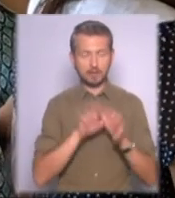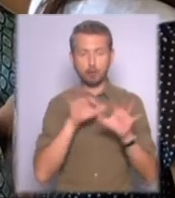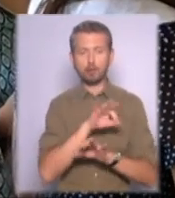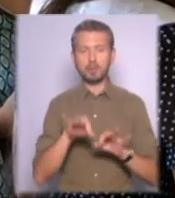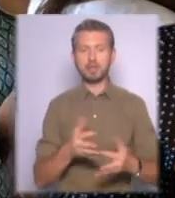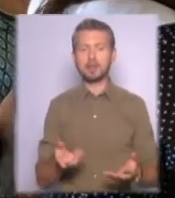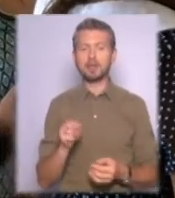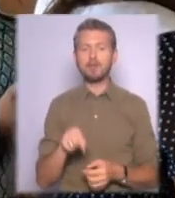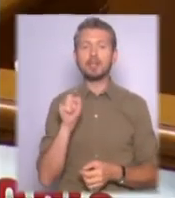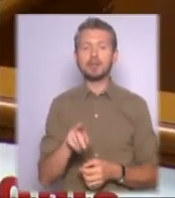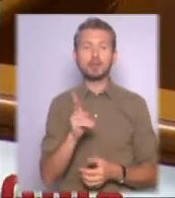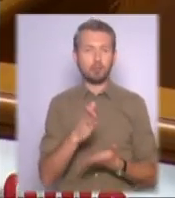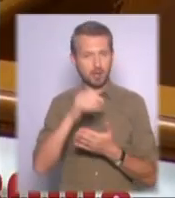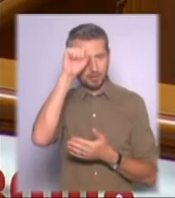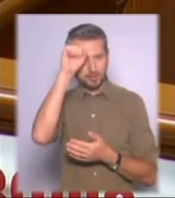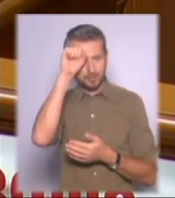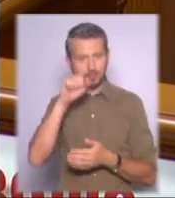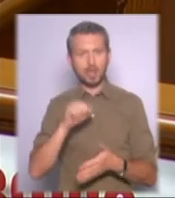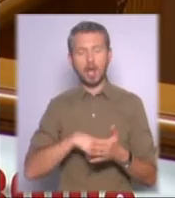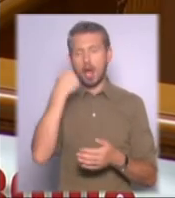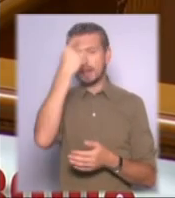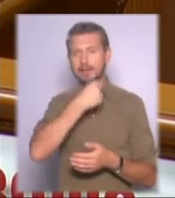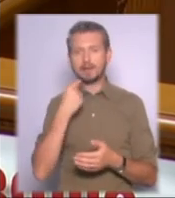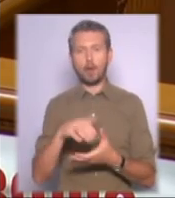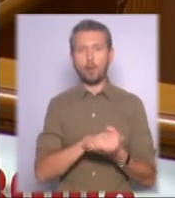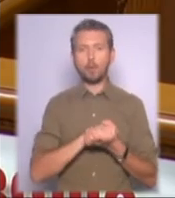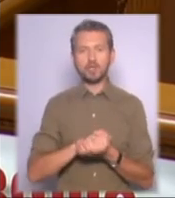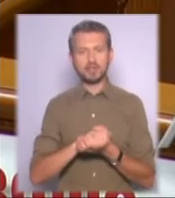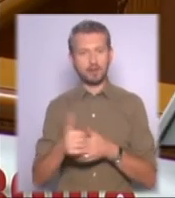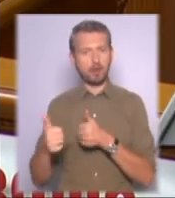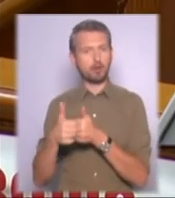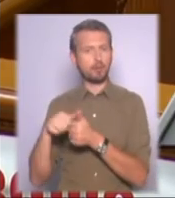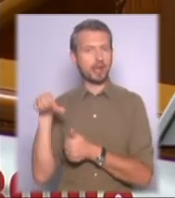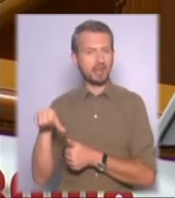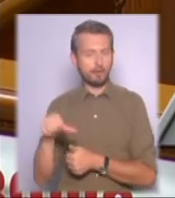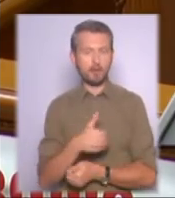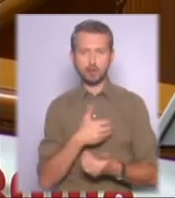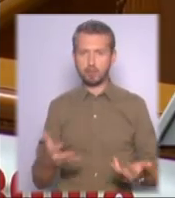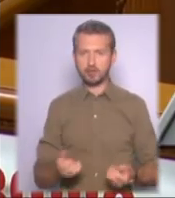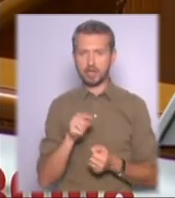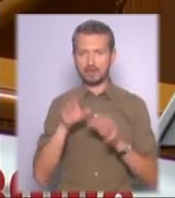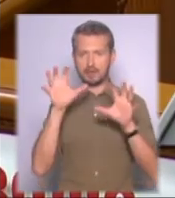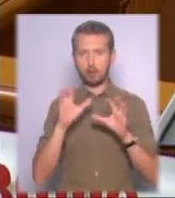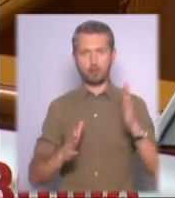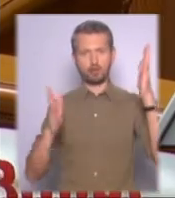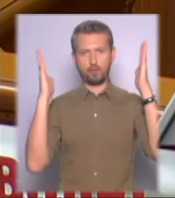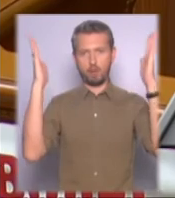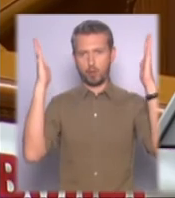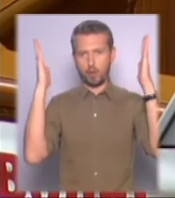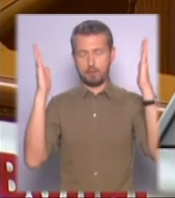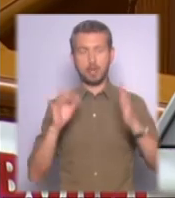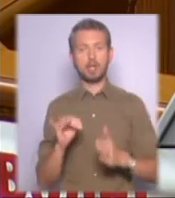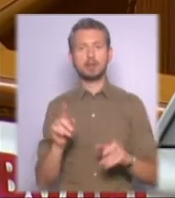ті, за ким є грішки. От лица общества кнопкодавов хочу підтримати этот закон двумя руками. И надо